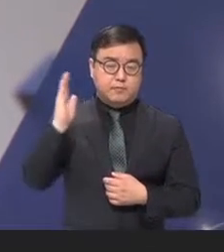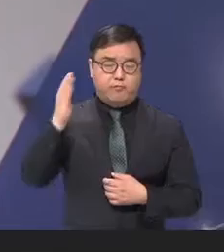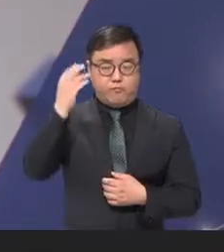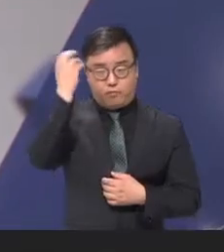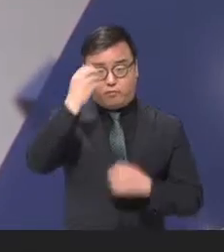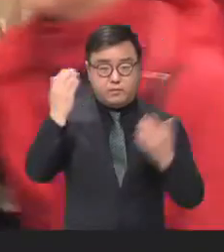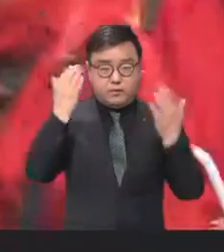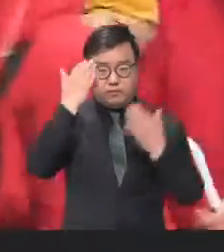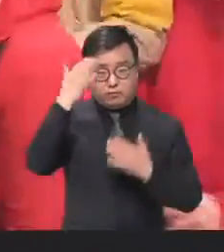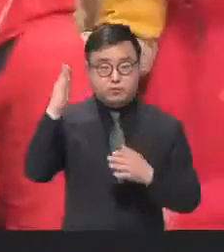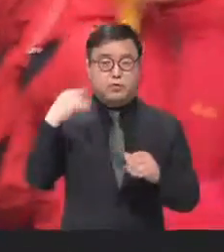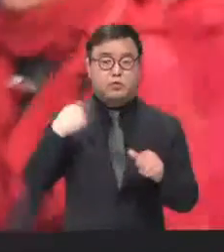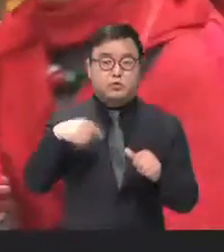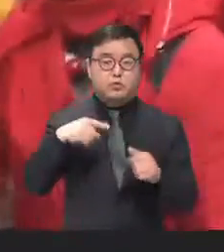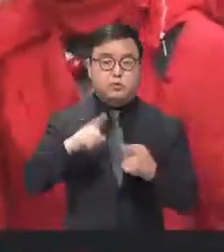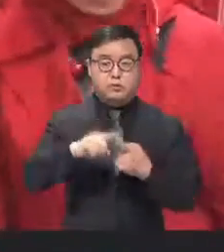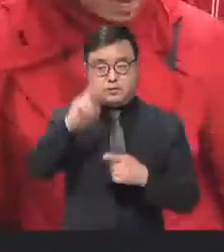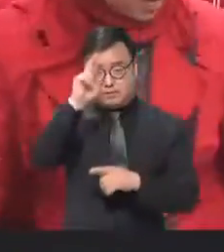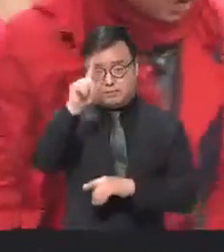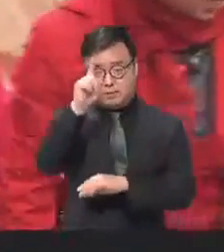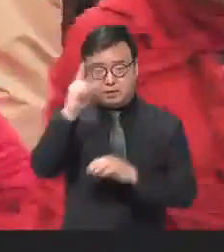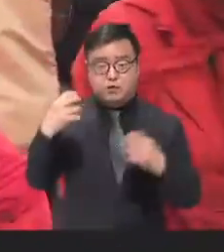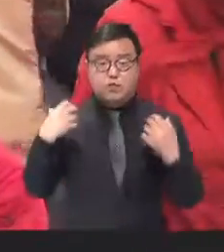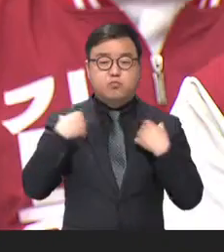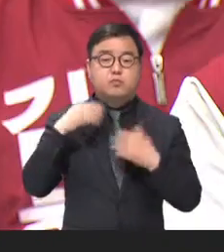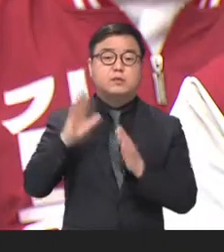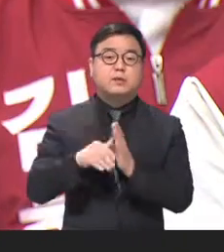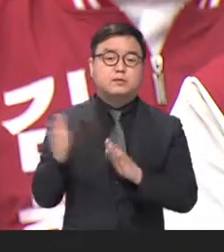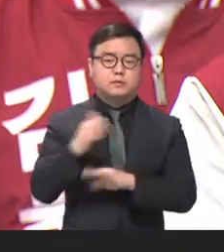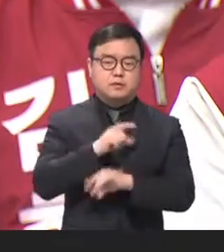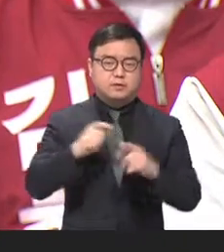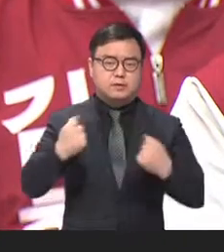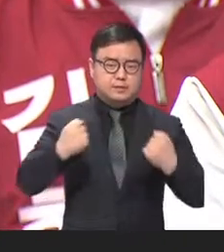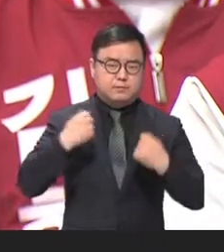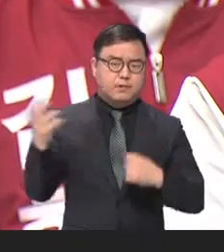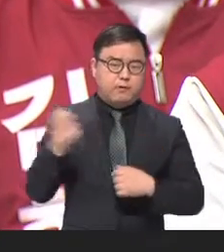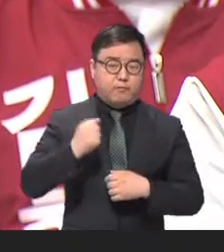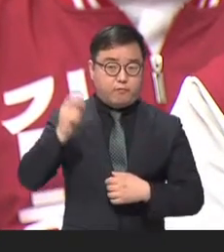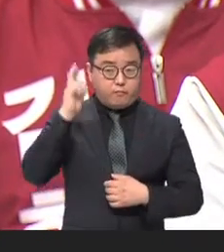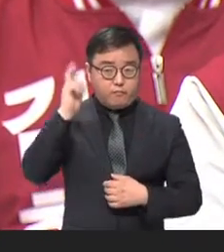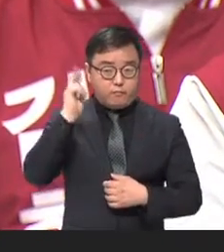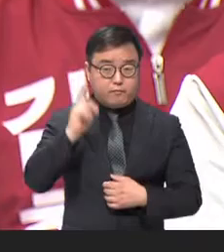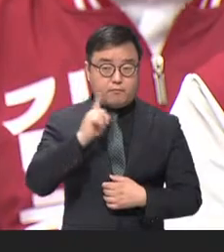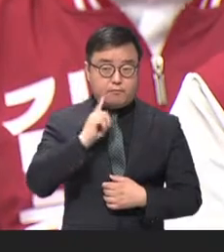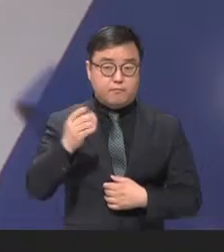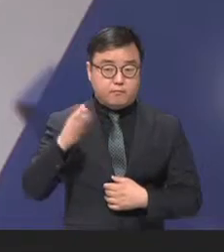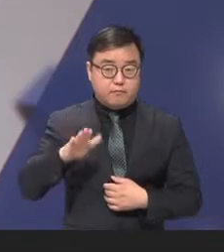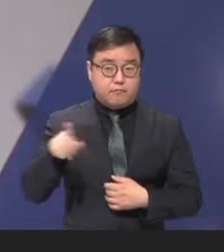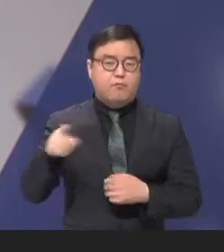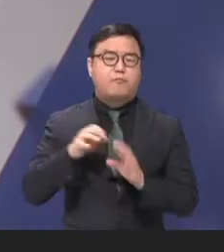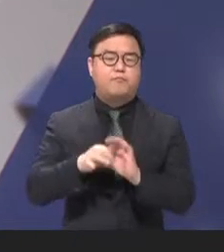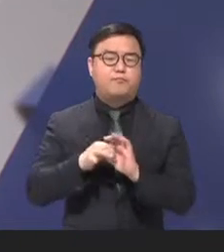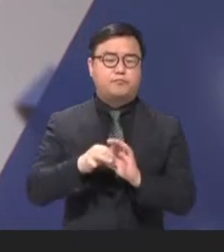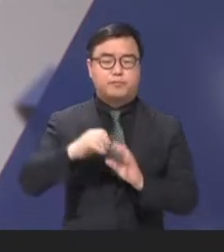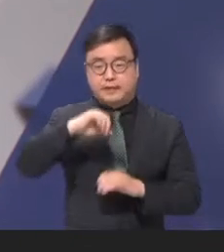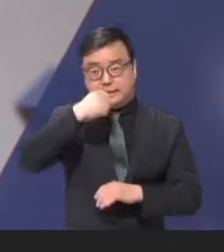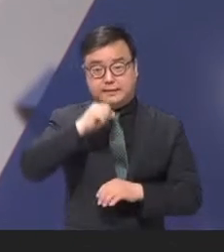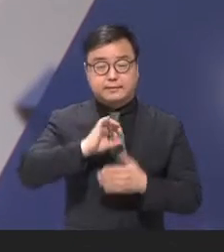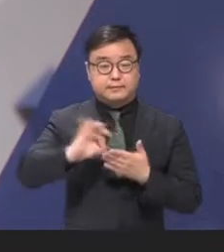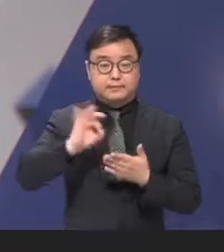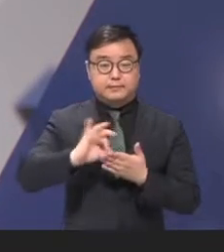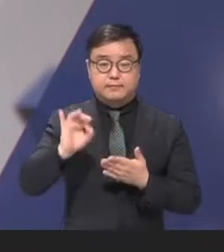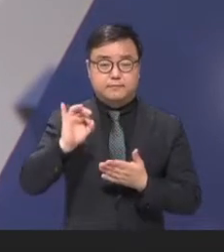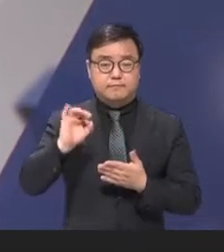무상교육의 경우에는 박근혜 정부가 들어서면서 탄력을 받을 거라고 예상을 했습니다만은 네. 지난 2년 동안 관련 예산이 전혀 집행되지